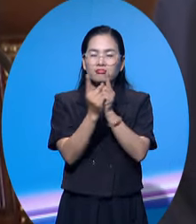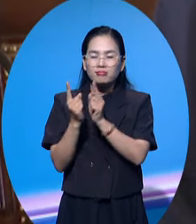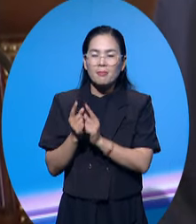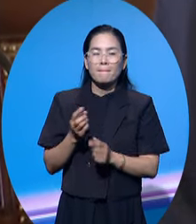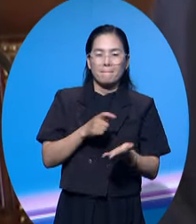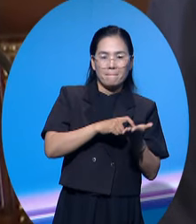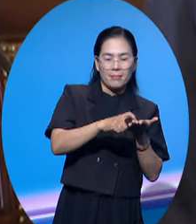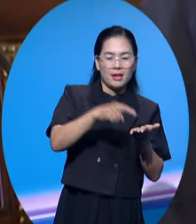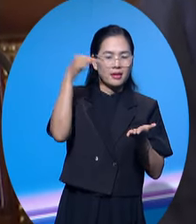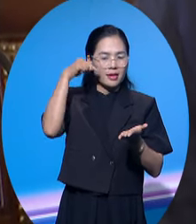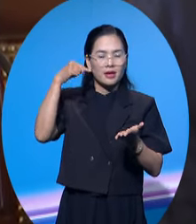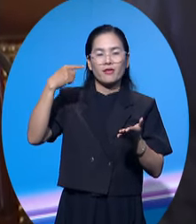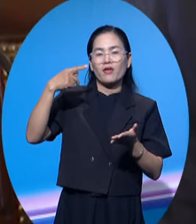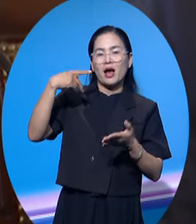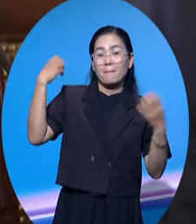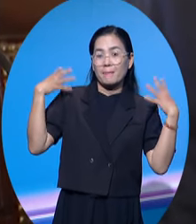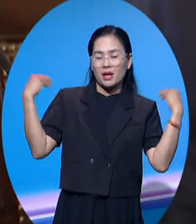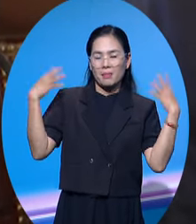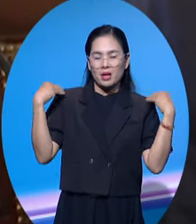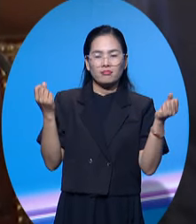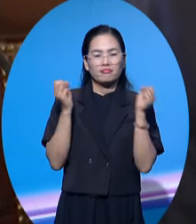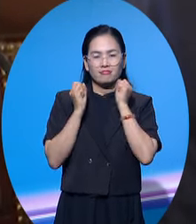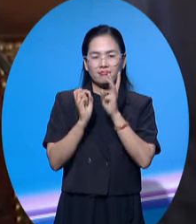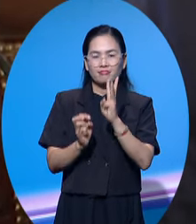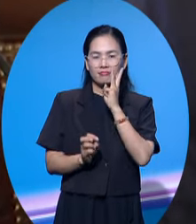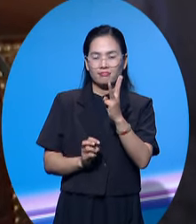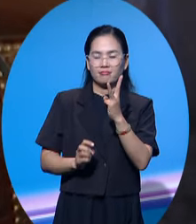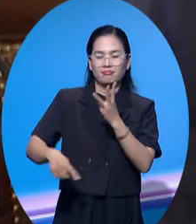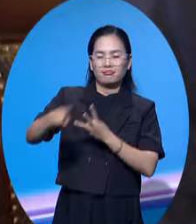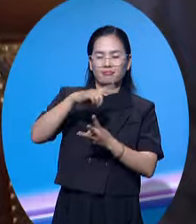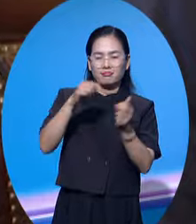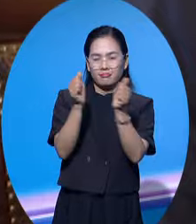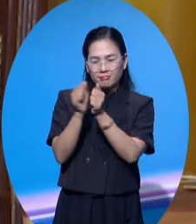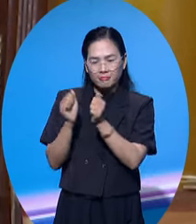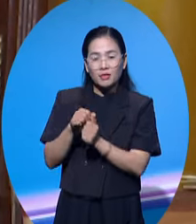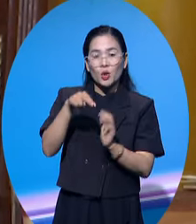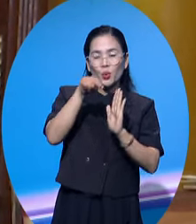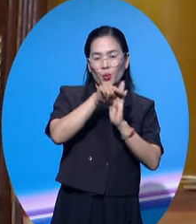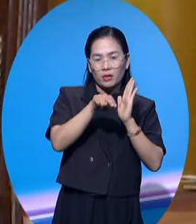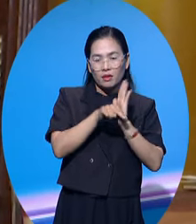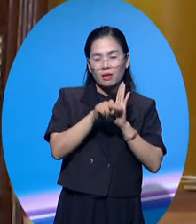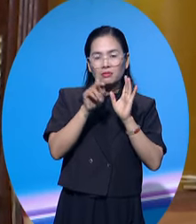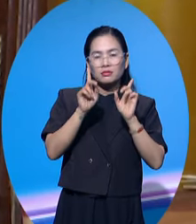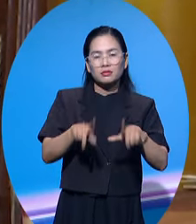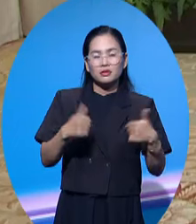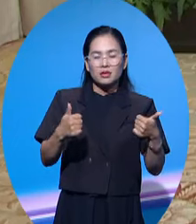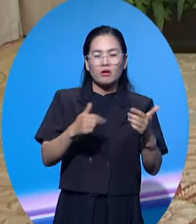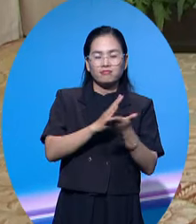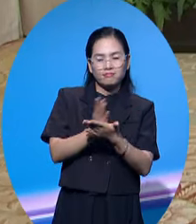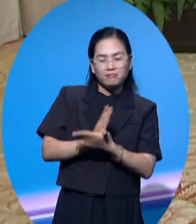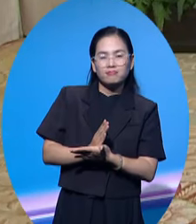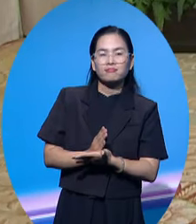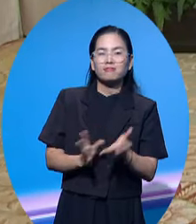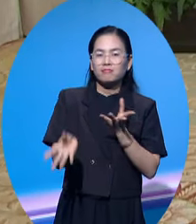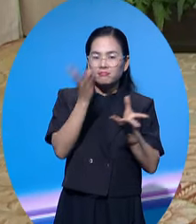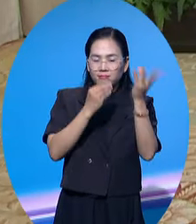bên Mỹ Nhật Philippines các nhà lãnh đạo đã khẳng định ba nước chia sẻ các giá trị và nguyên tắc cơ bản hỗ trợ sự phát triển kinh tế khu vực đảm bảo hòa